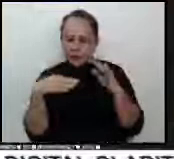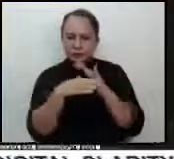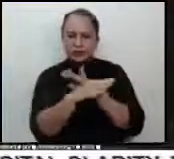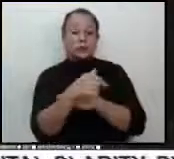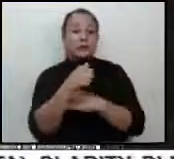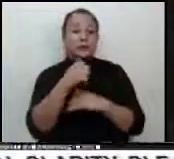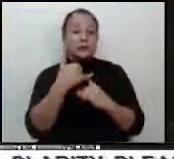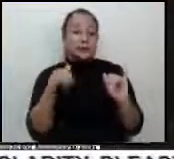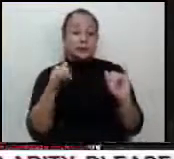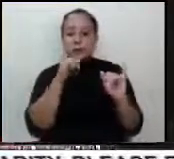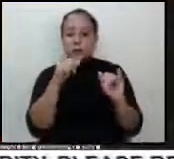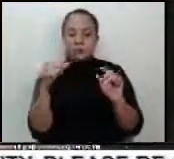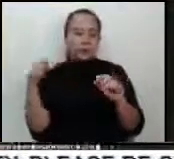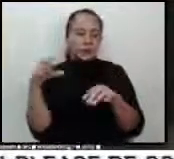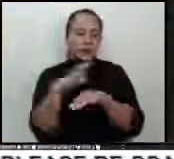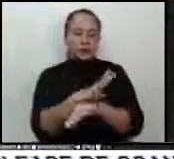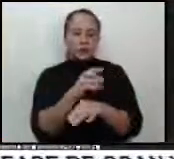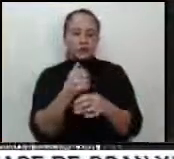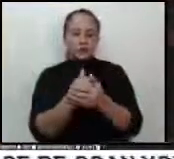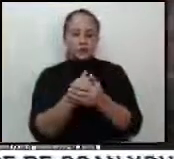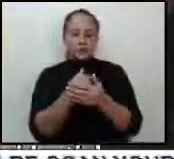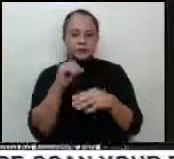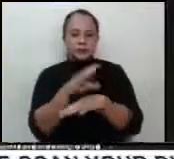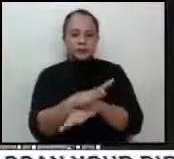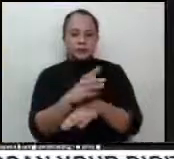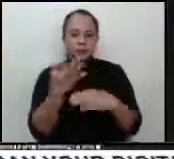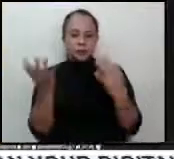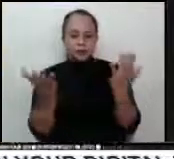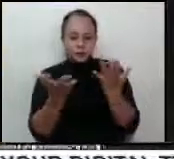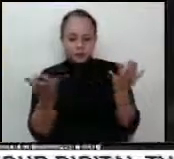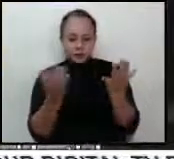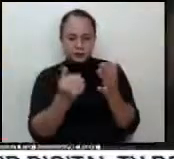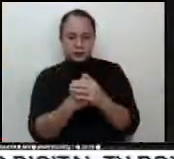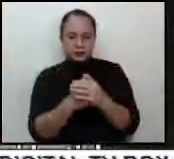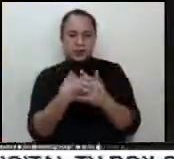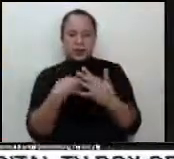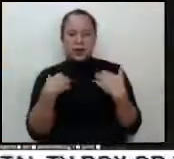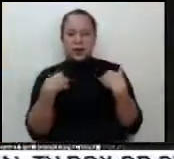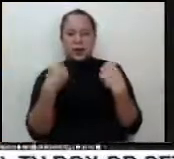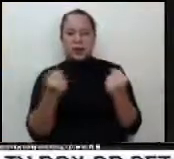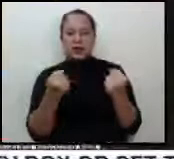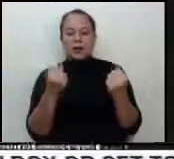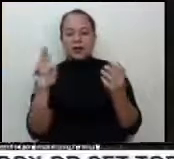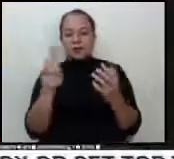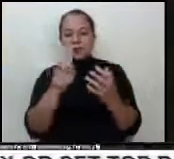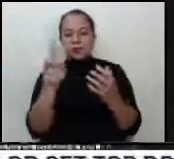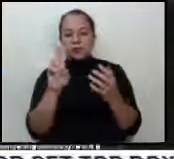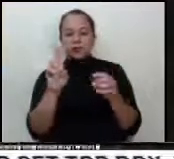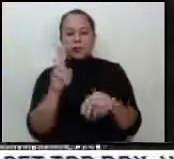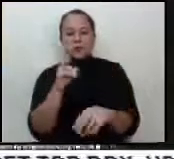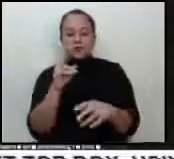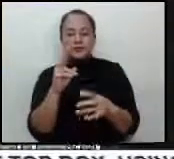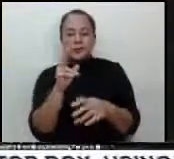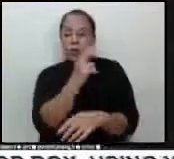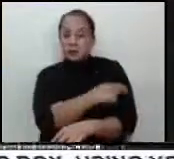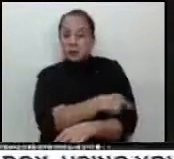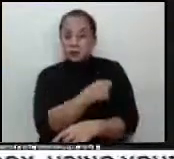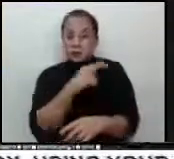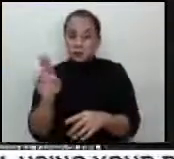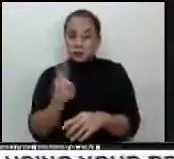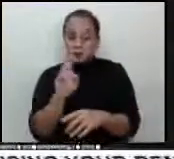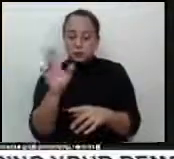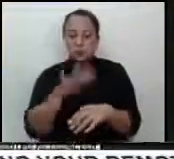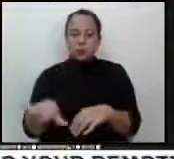nakaka-apekto. Malayo pa po ito sa ating na healthcare utilization rate ng bansa, maging sa mga rehiyon